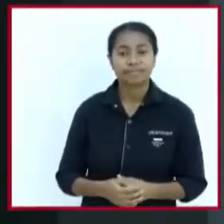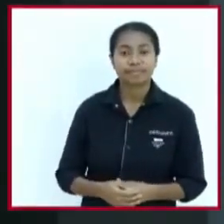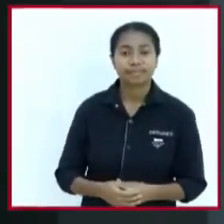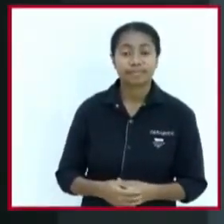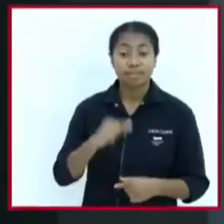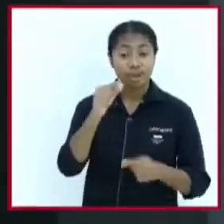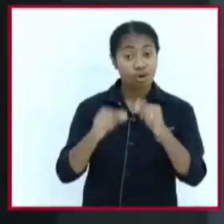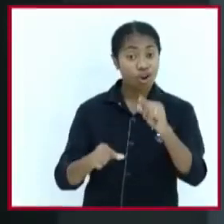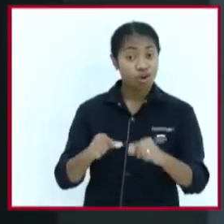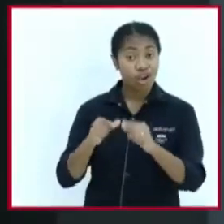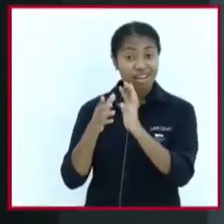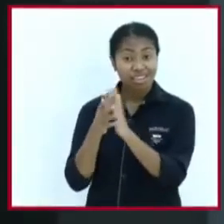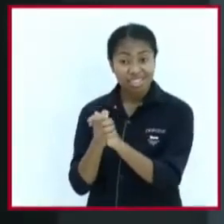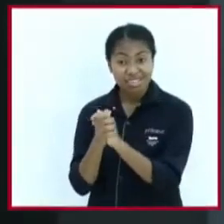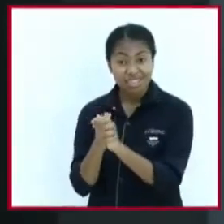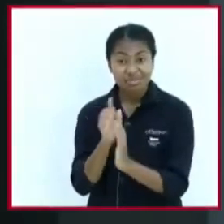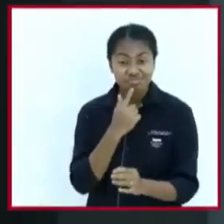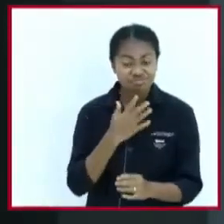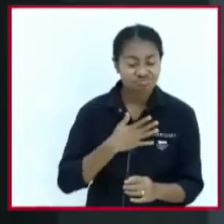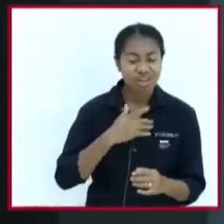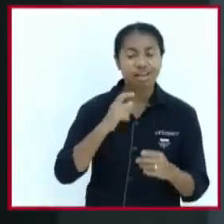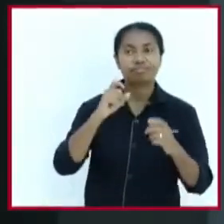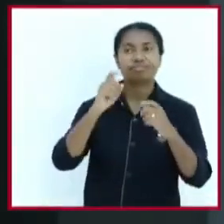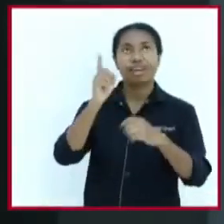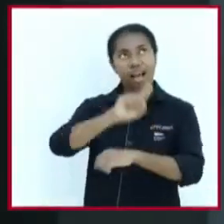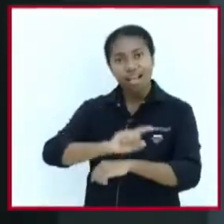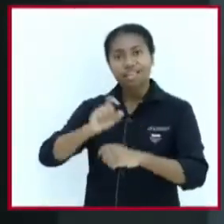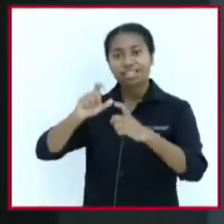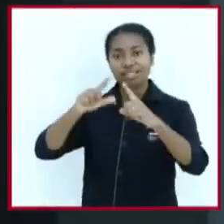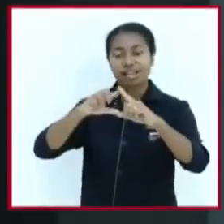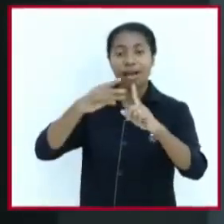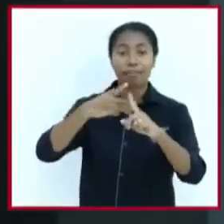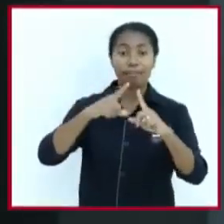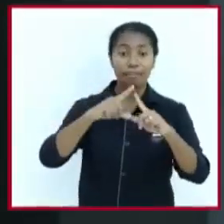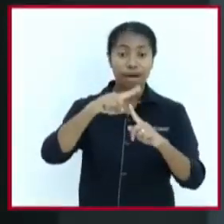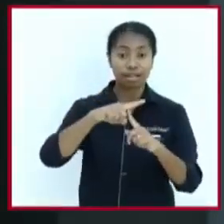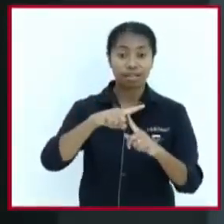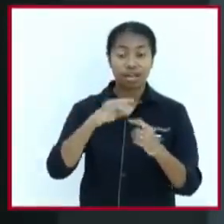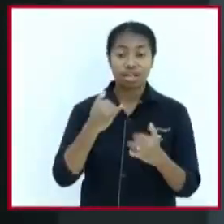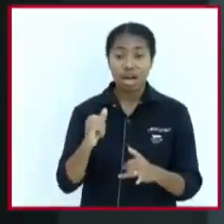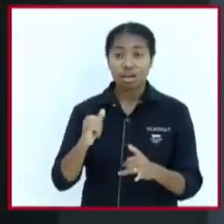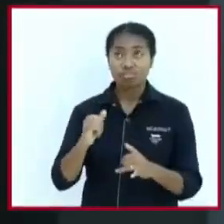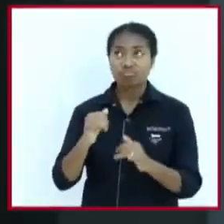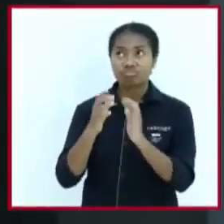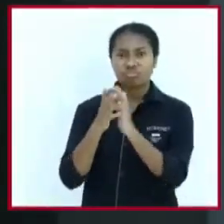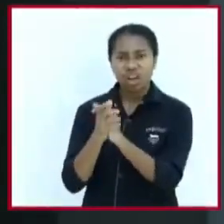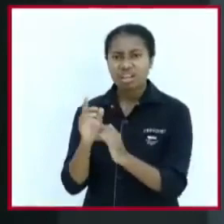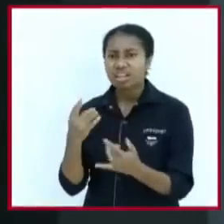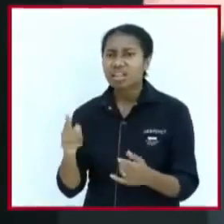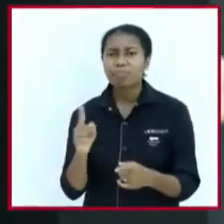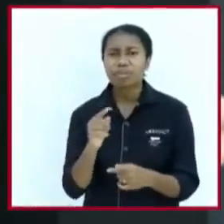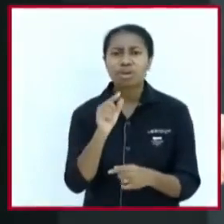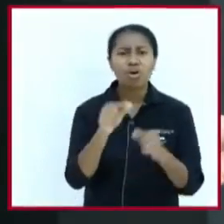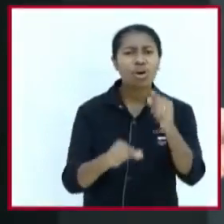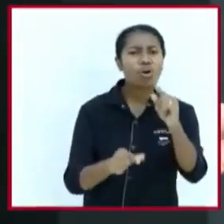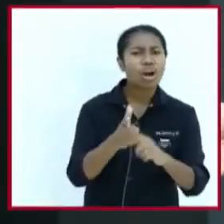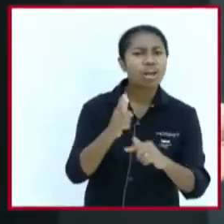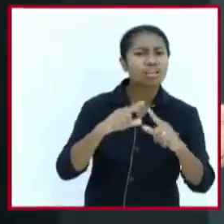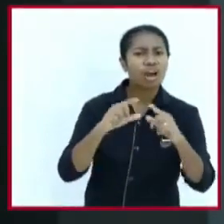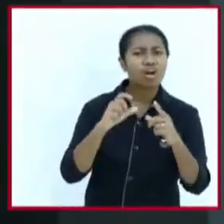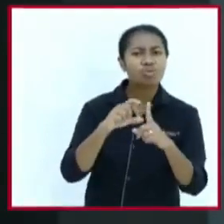Hai orang Kristen punya sahabat yang rohani hai lalu orang Yahudi bangga bangga Kami punya bait